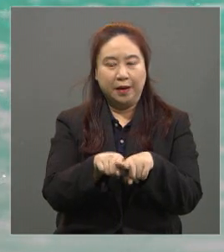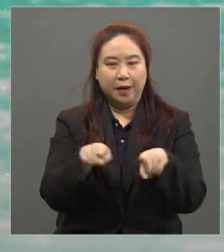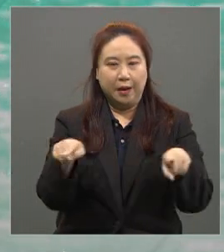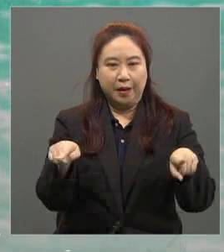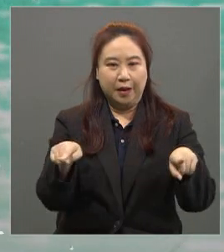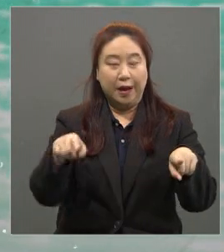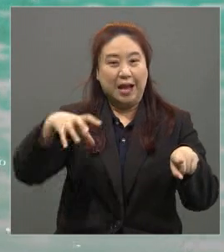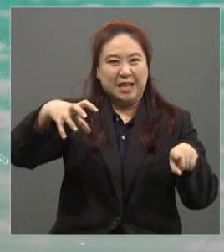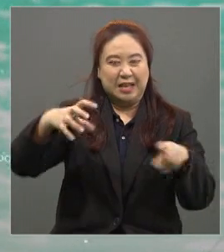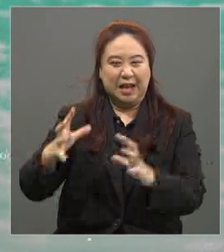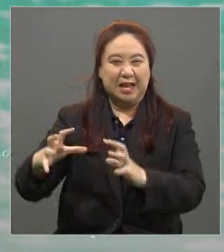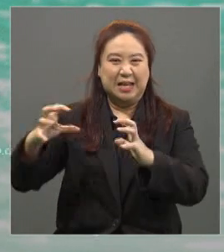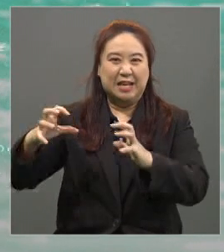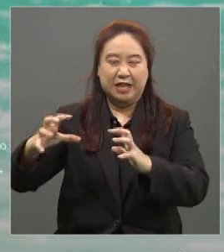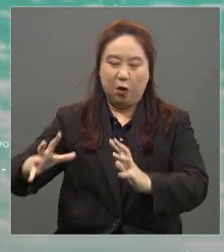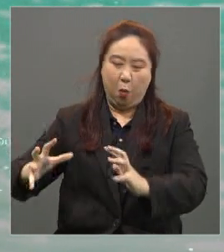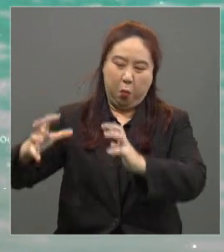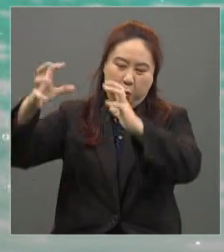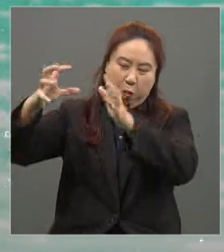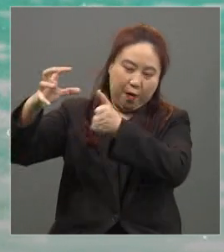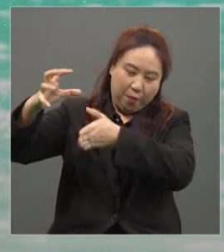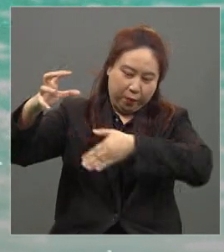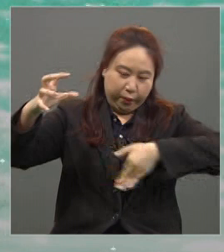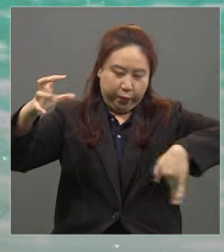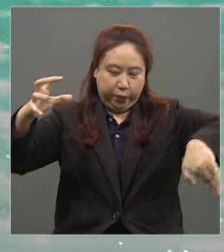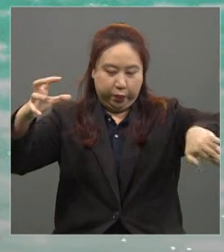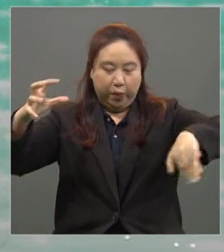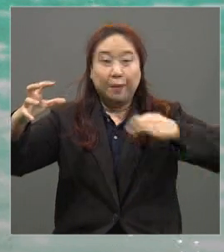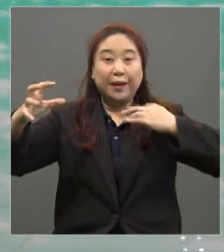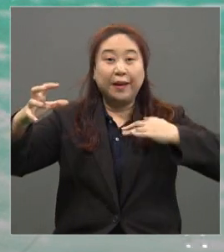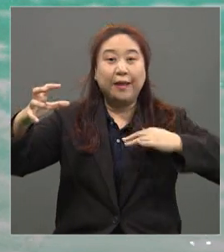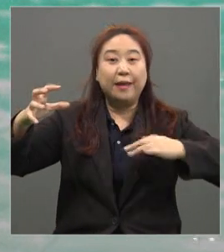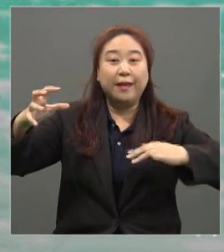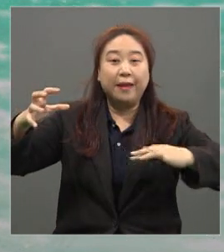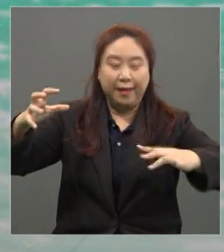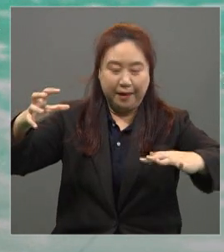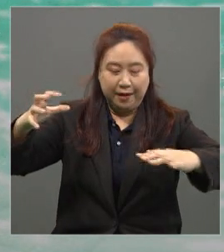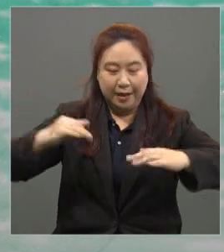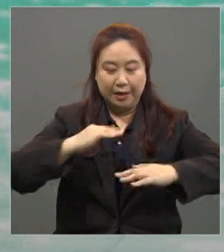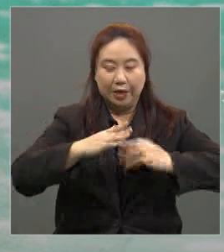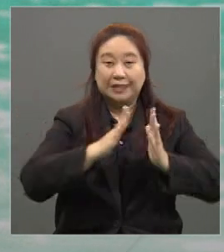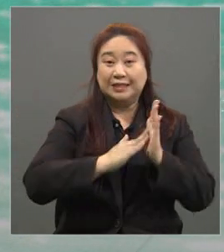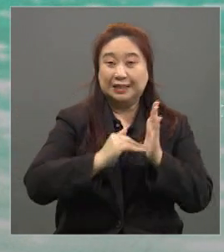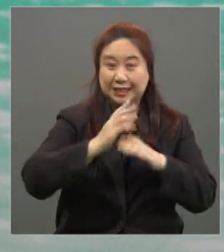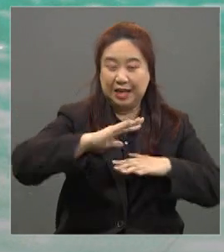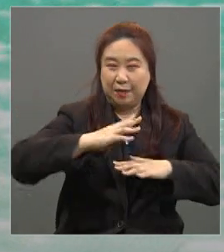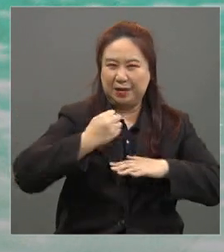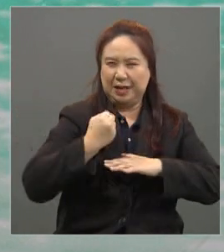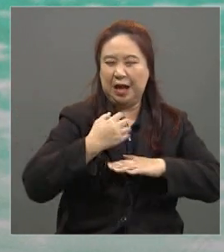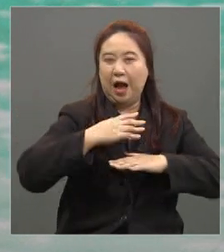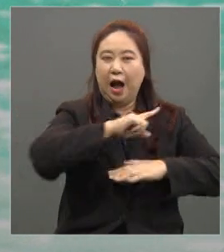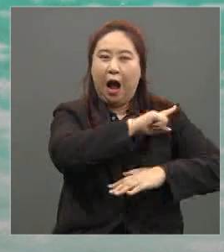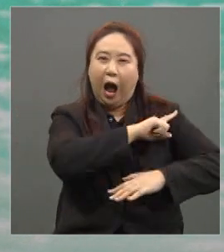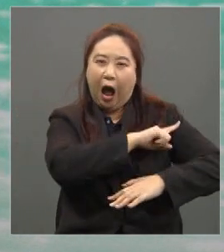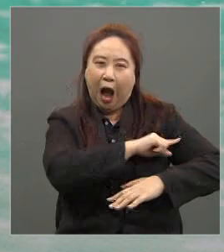ผาหินปูนแล้วมีน้ำทะเลสีครามแล้วก็ไล่โทนสีด้วยอ่ากับหาดทรายสีขาว